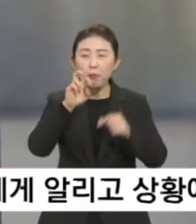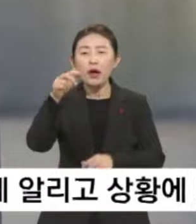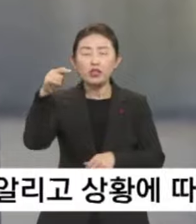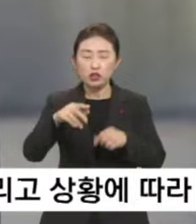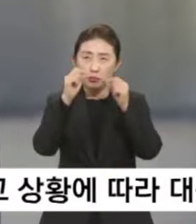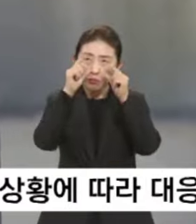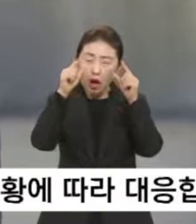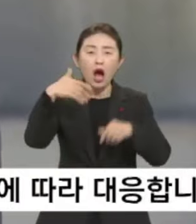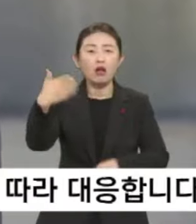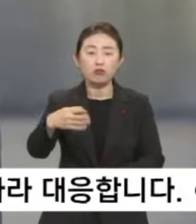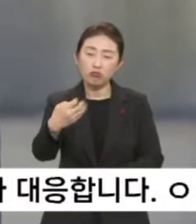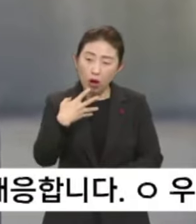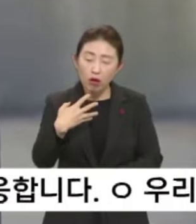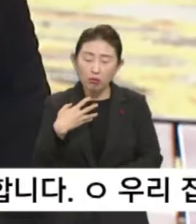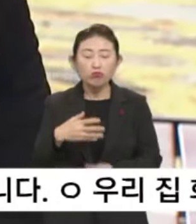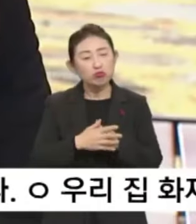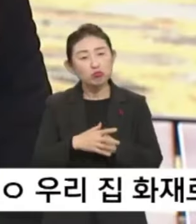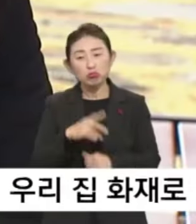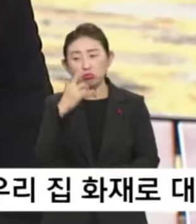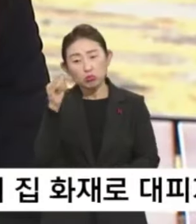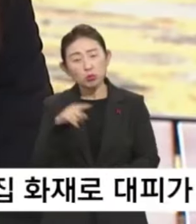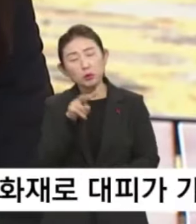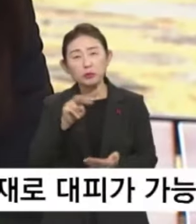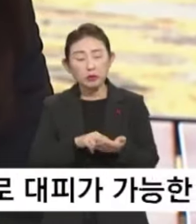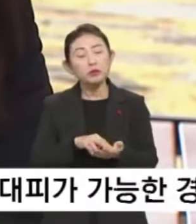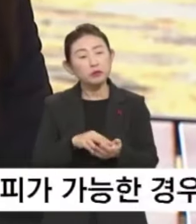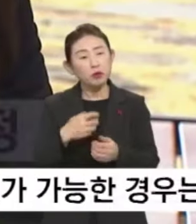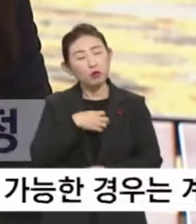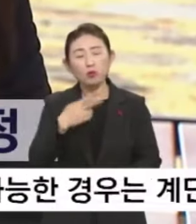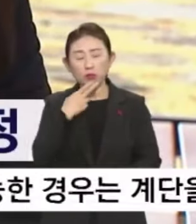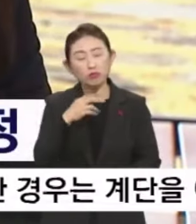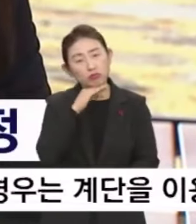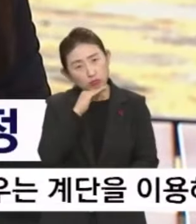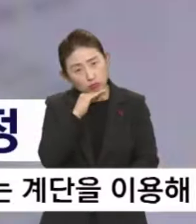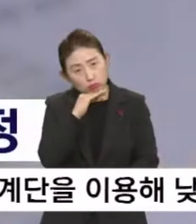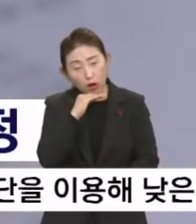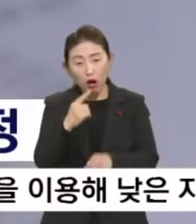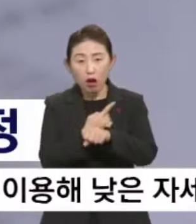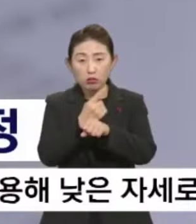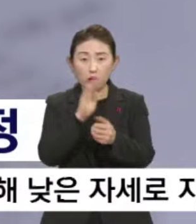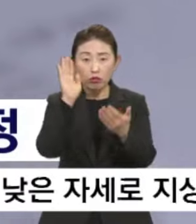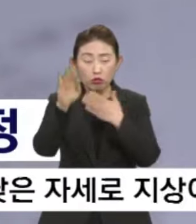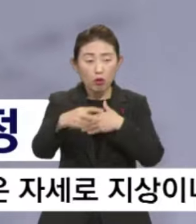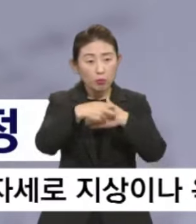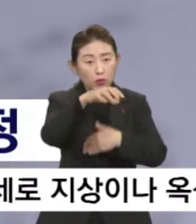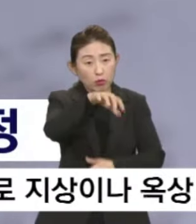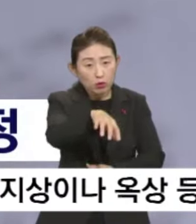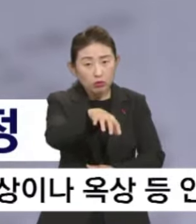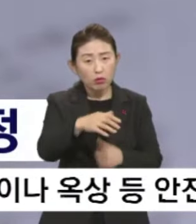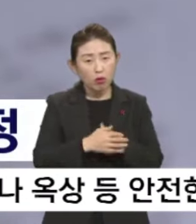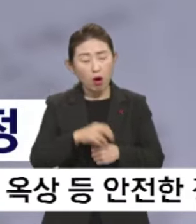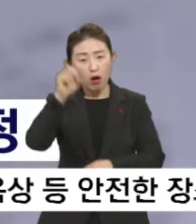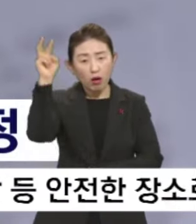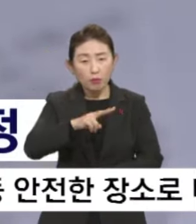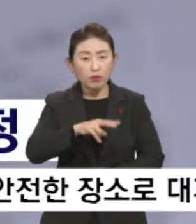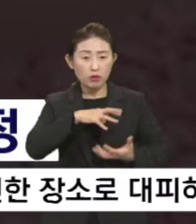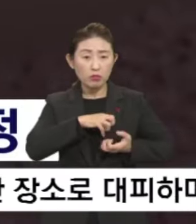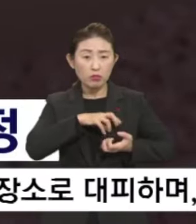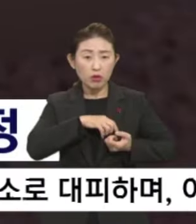AC 부모는 큰 걱정 없이 딸을 기다렸습니다 그런데 한시간 뒤 병원측에서의 상태가 갑자기